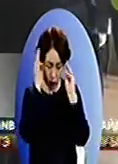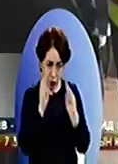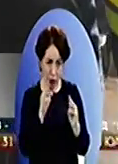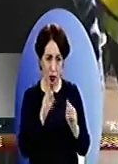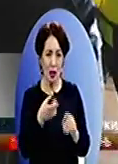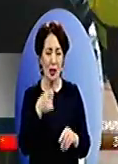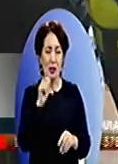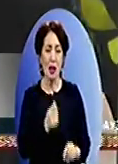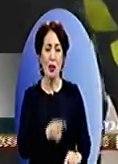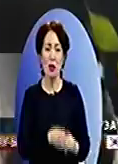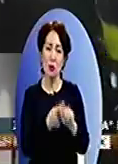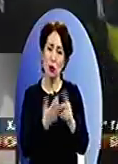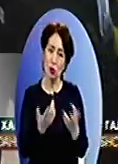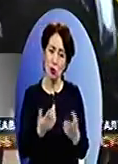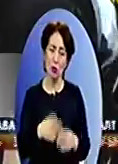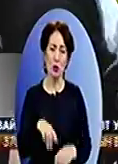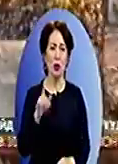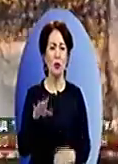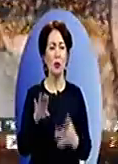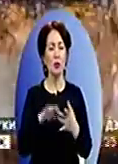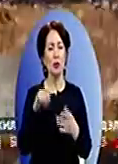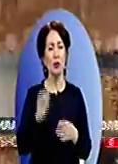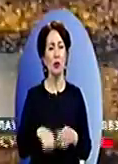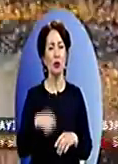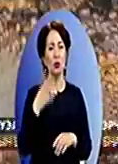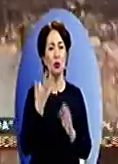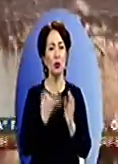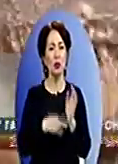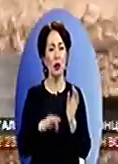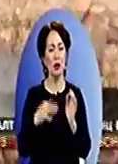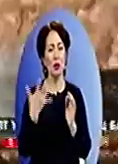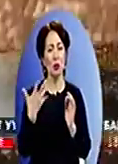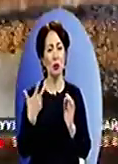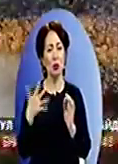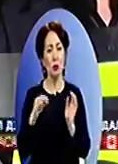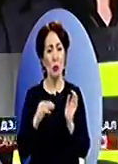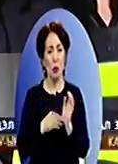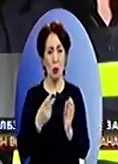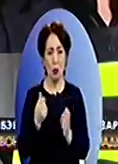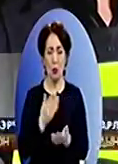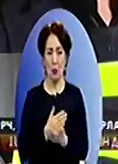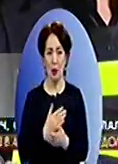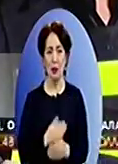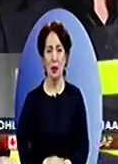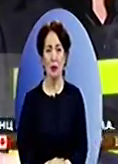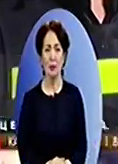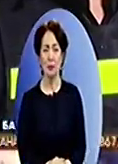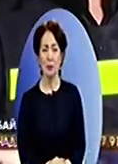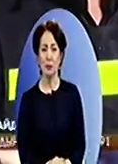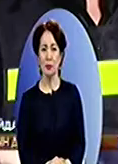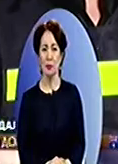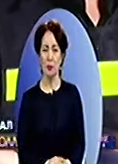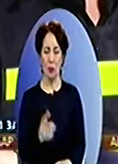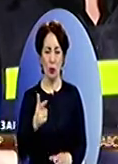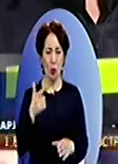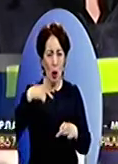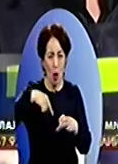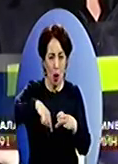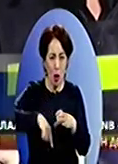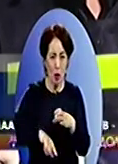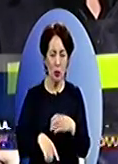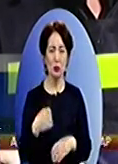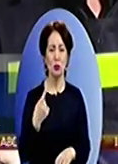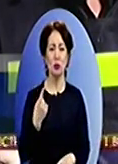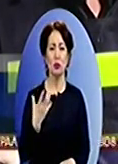ажилчдын сарын дундаж салин 480-аас 530 мянган төгрөг байна. Үний уурхад бол 150-200 гаруй Монгол ажилчид бас нийт